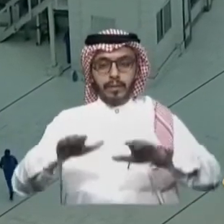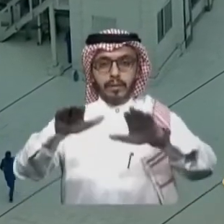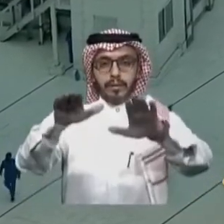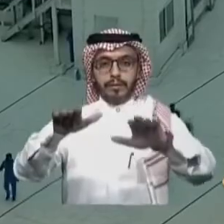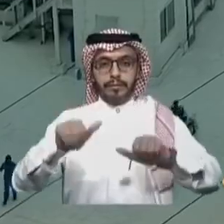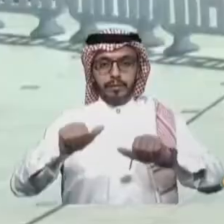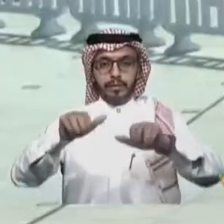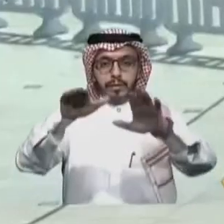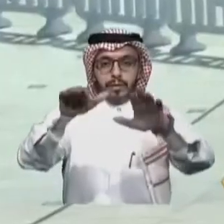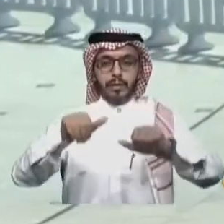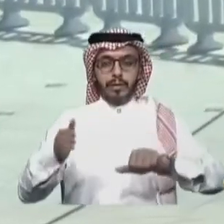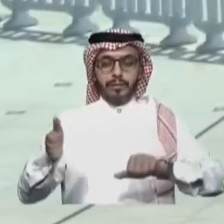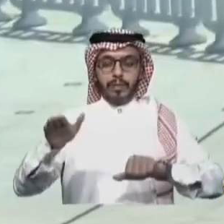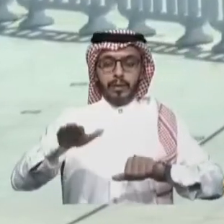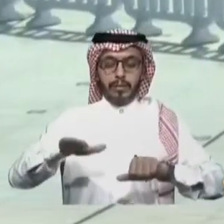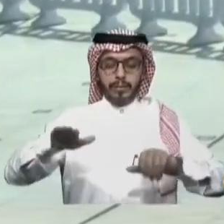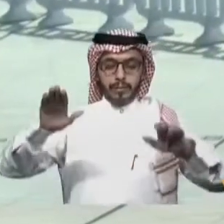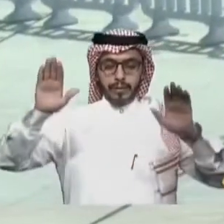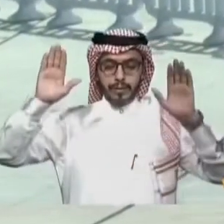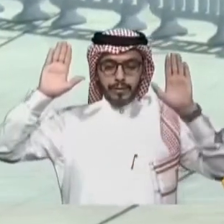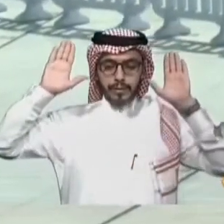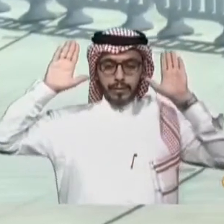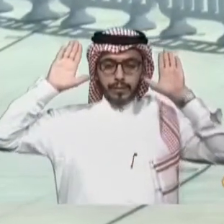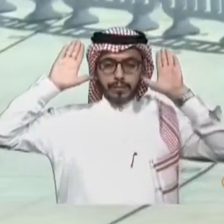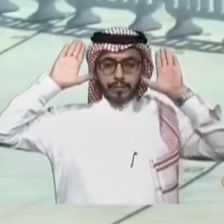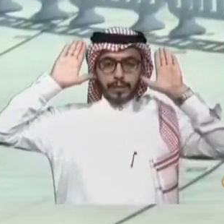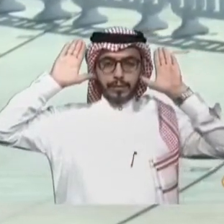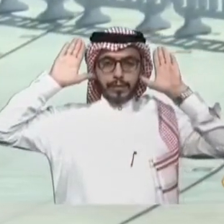حي على الصلاة،